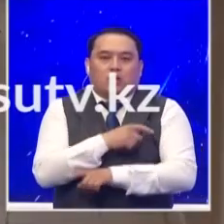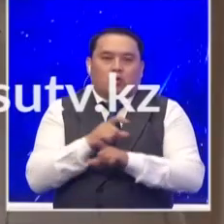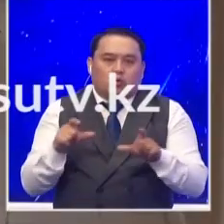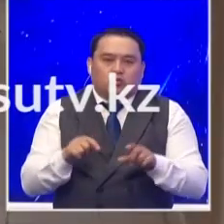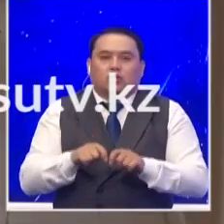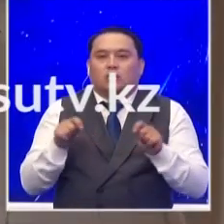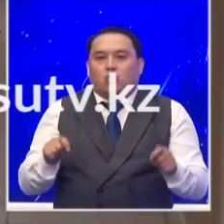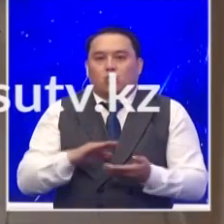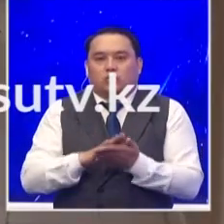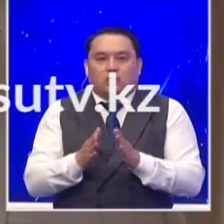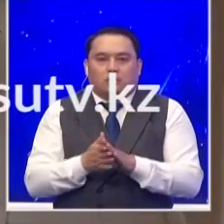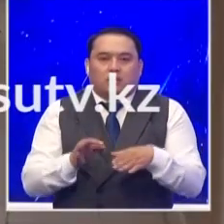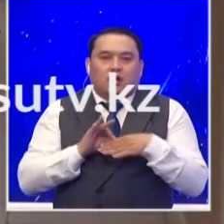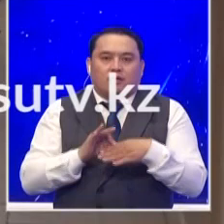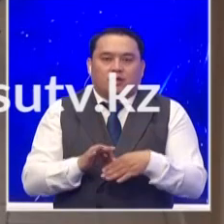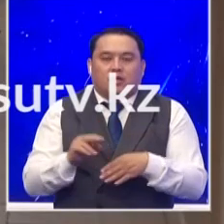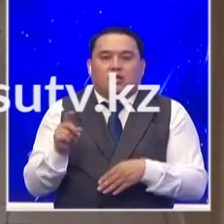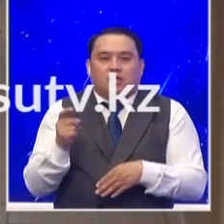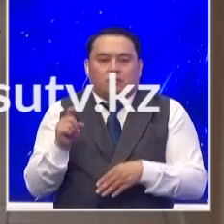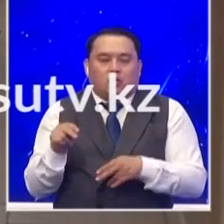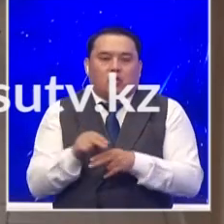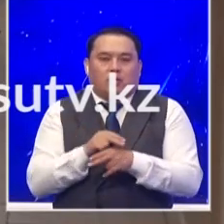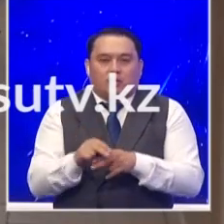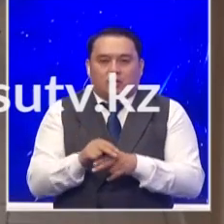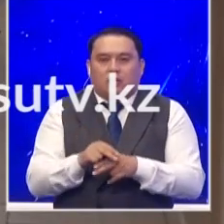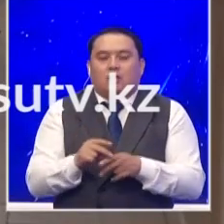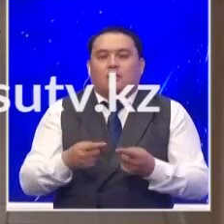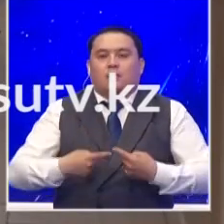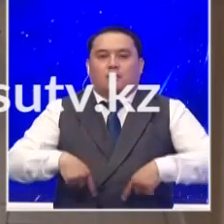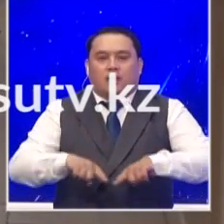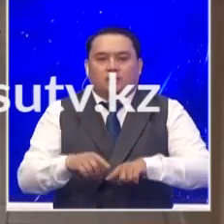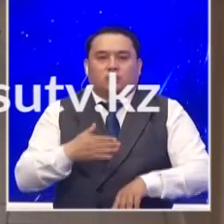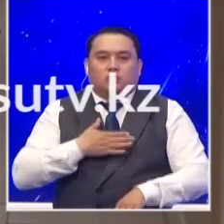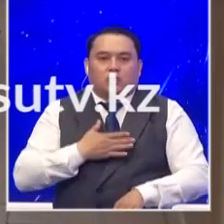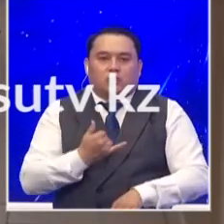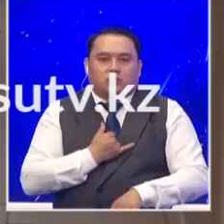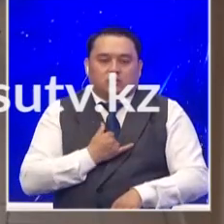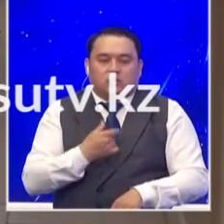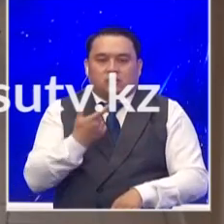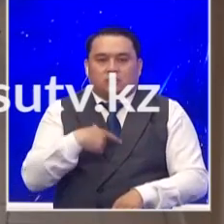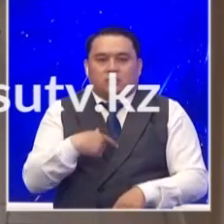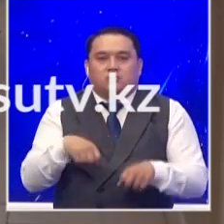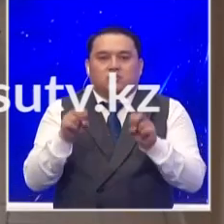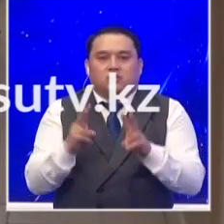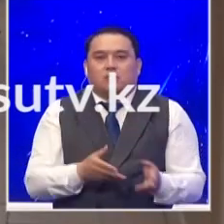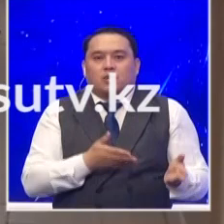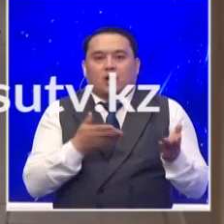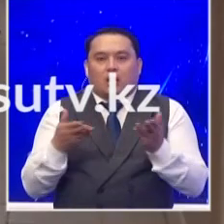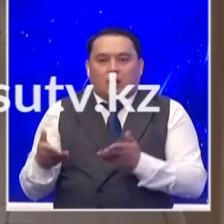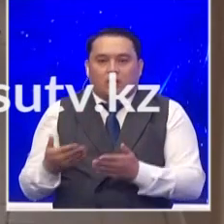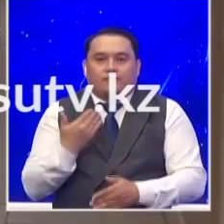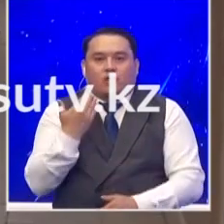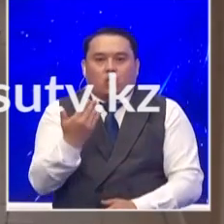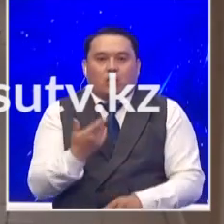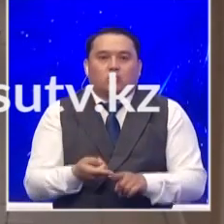будем создавать условия для проведения химиоэмболизации уже на базе нашей больницы. Поэтому специально пригласили Арабжанова